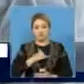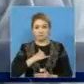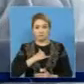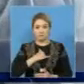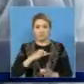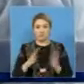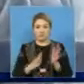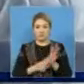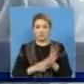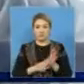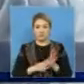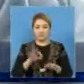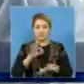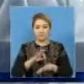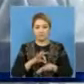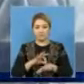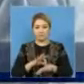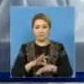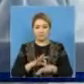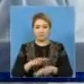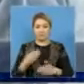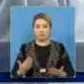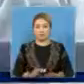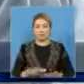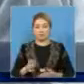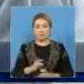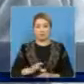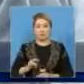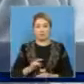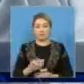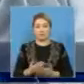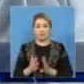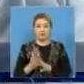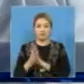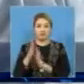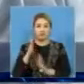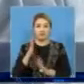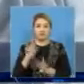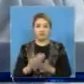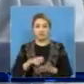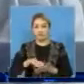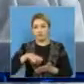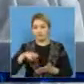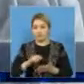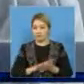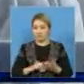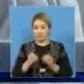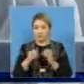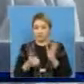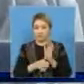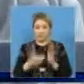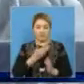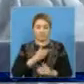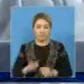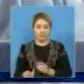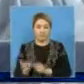приняли 9 больных. Именно проживающих в Мугалжарском районе. В очереди стоят, заявление написали 16, которые хотят